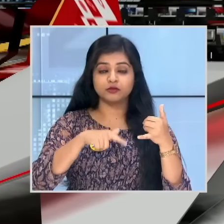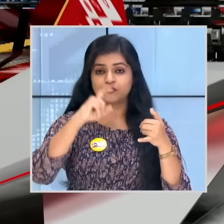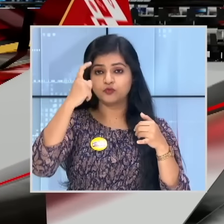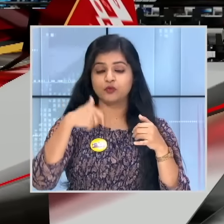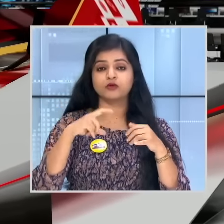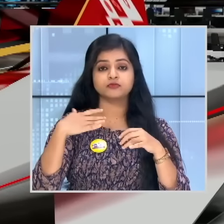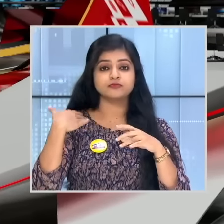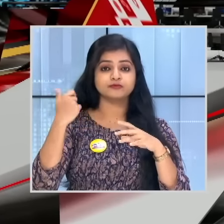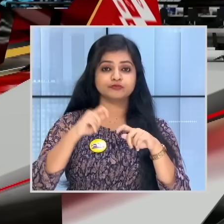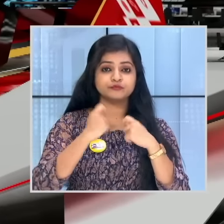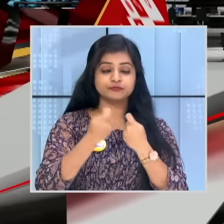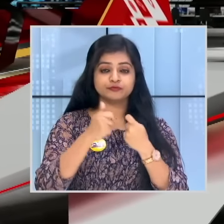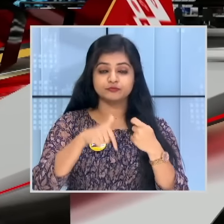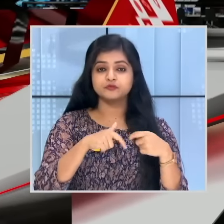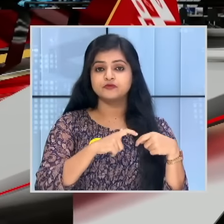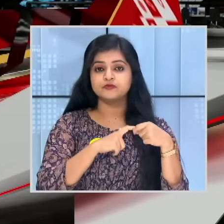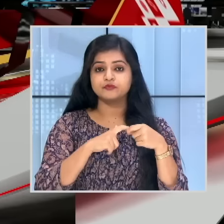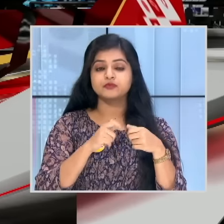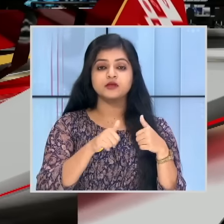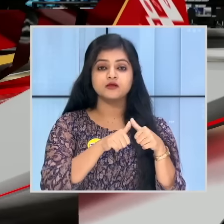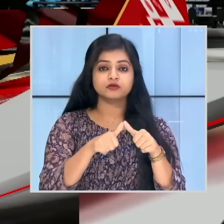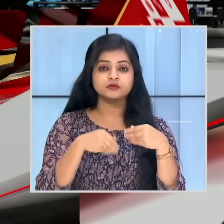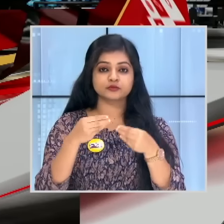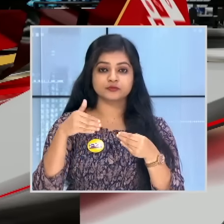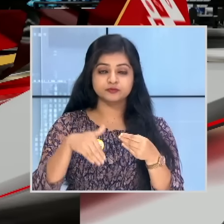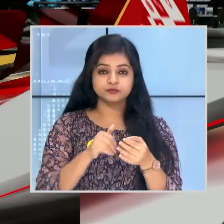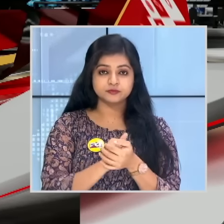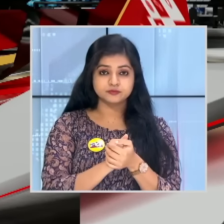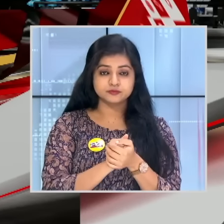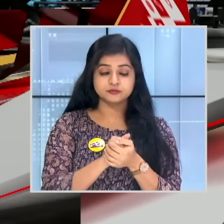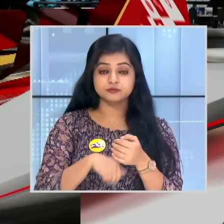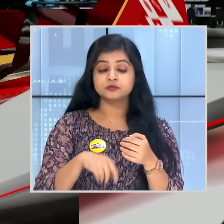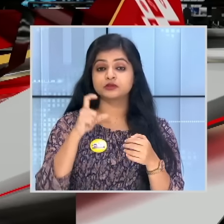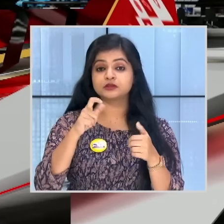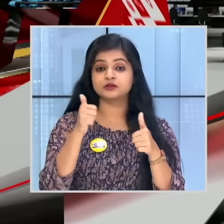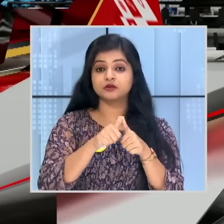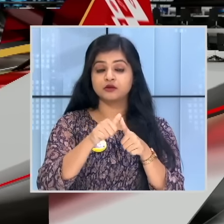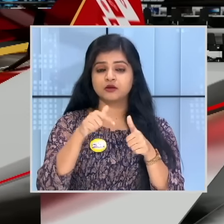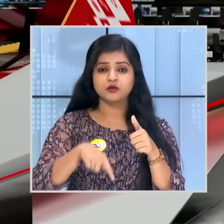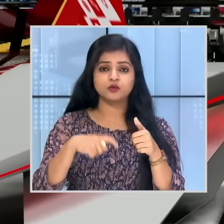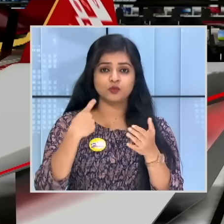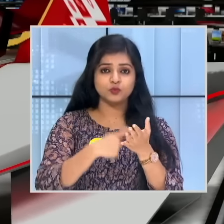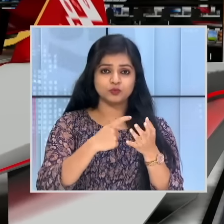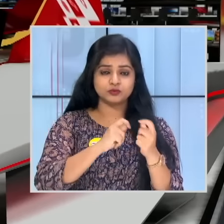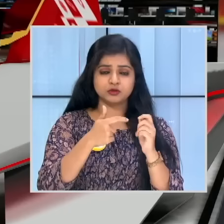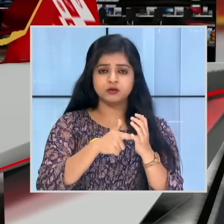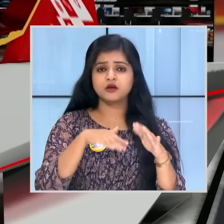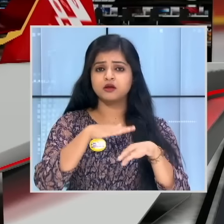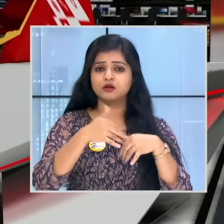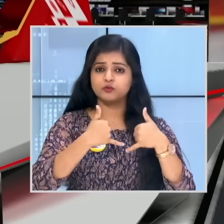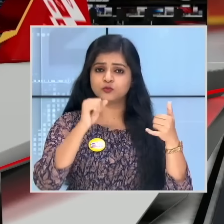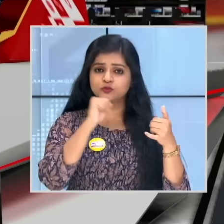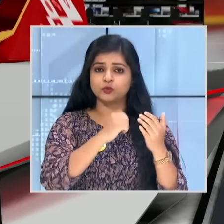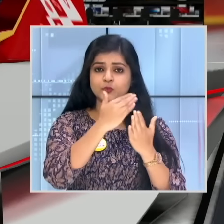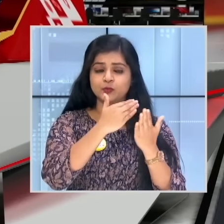മറുപടി ക്ഷമിക്കണം യുഎസ്സിന് ഇന്ത്യൻ വിദേശകാര്യ മന്ത്രാലയത്തിന്റെ മറുപടി പൗരത്വ ഭേദഗതി നിയമം ഇന്ത്യയുടെ ആഭ്യന്തര കാര്യമെന്ന് വിദേശകാര്യ